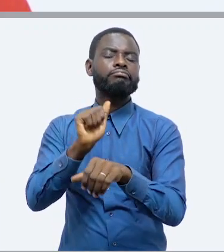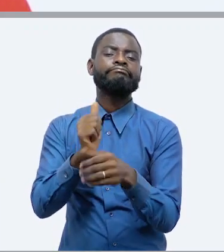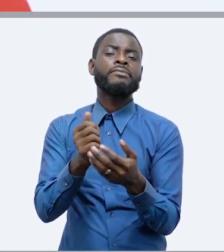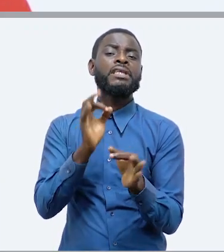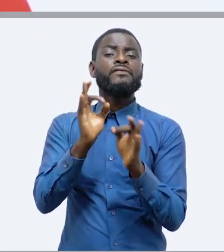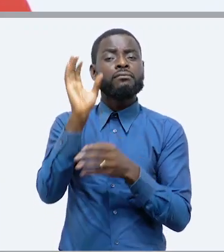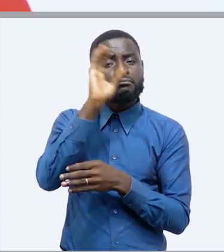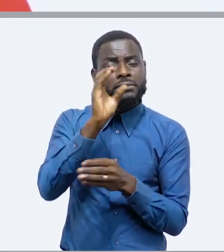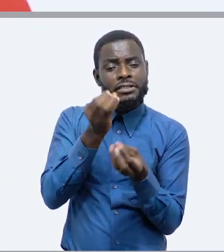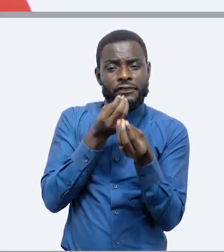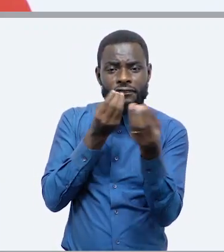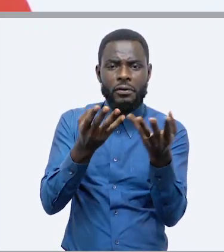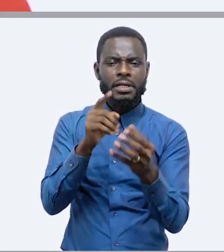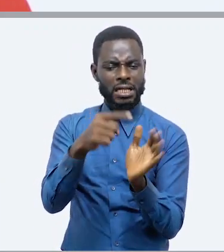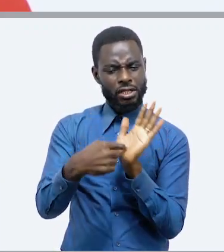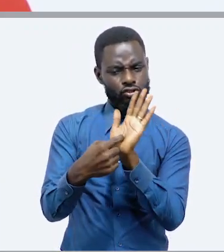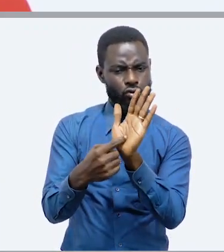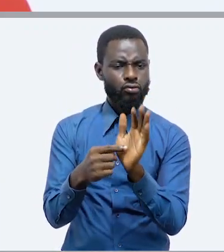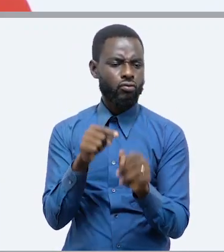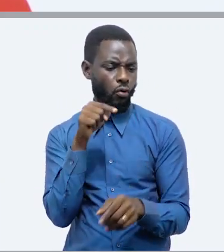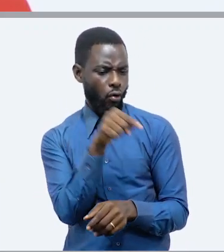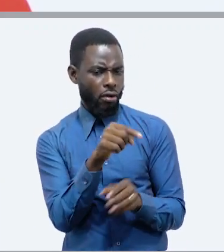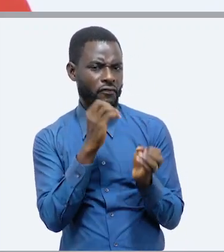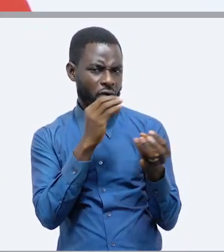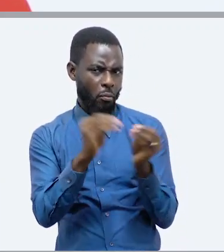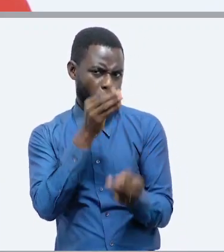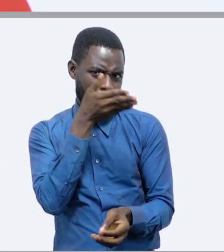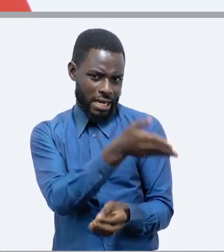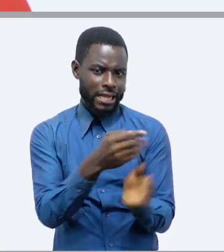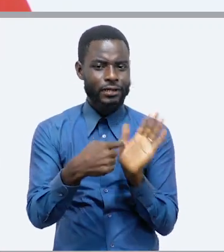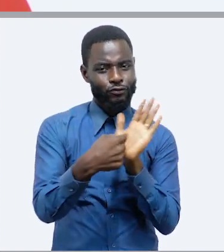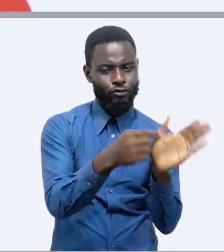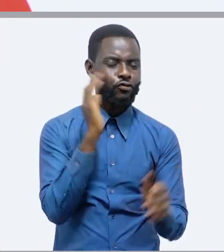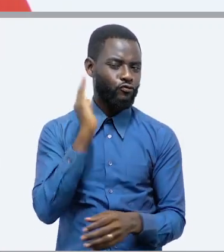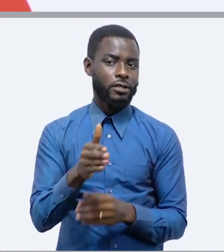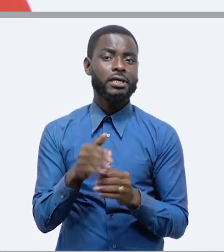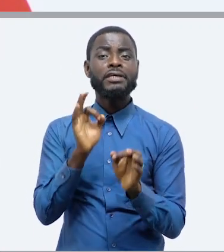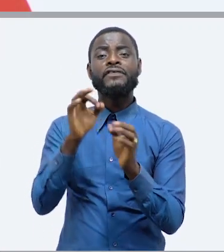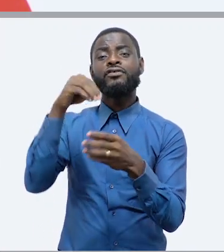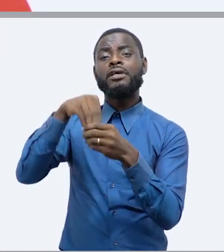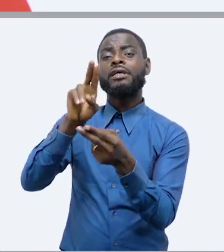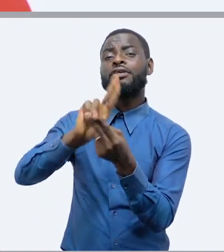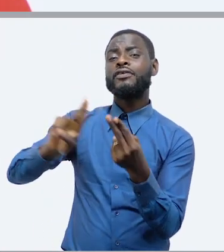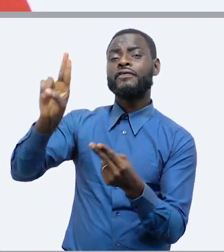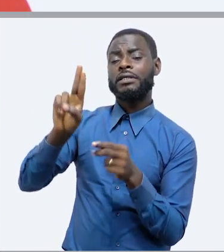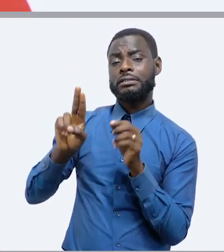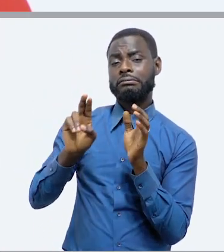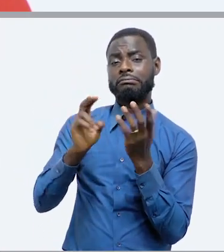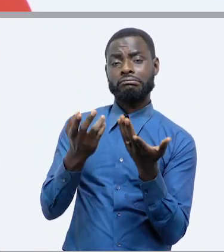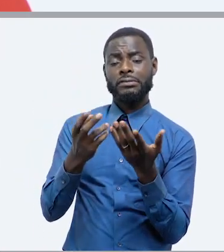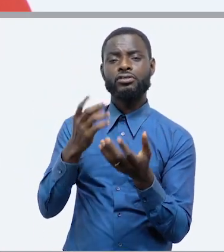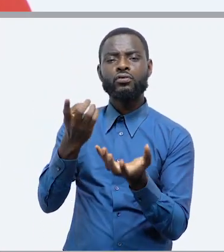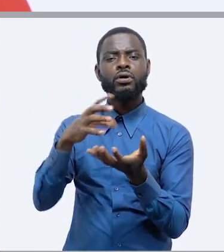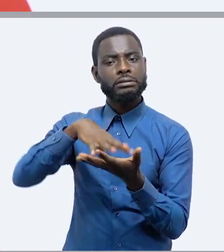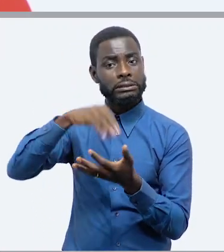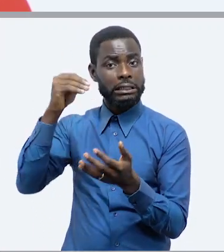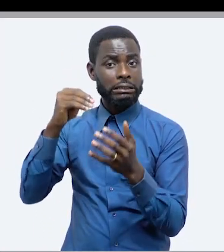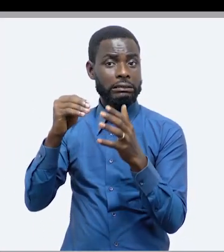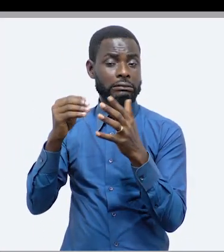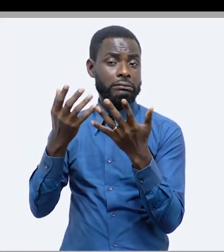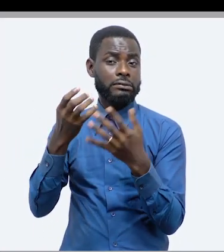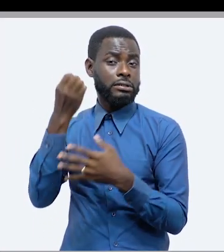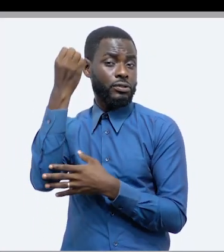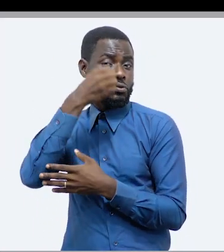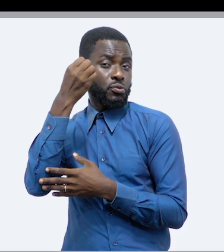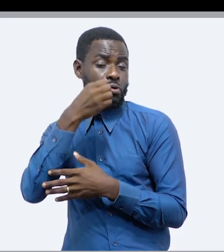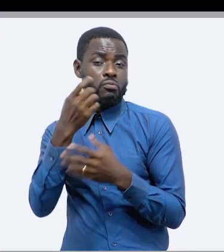ba wabu, no nye o shekbehe. Ni sani oshe. Ene me fe eji hegbe. Na na. Na nyo